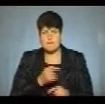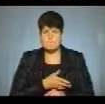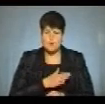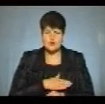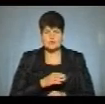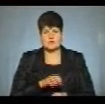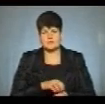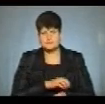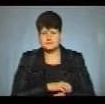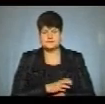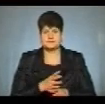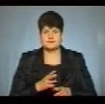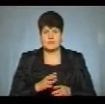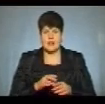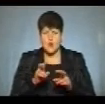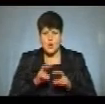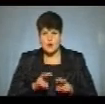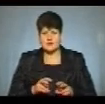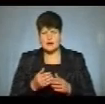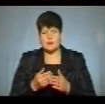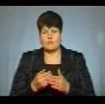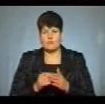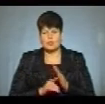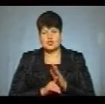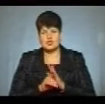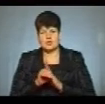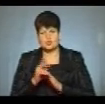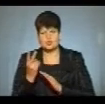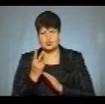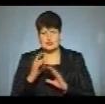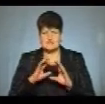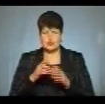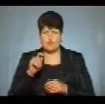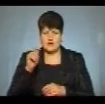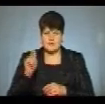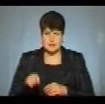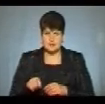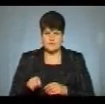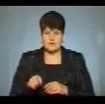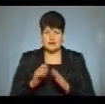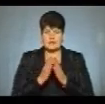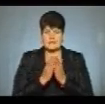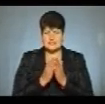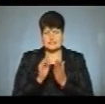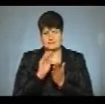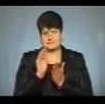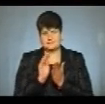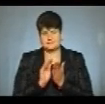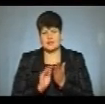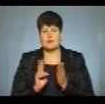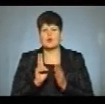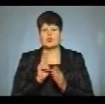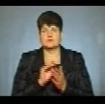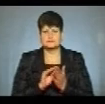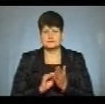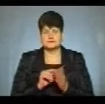польської та радянської розвідок напередодні та на початку Другої світової війни. На обкладинці книжки зображені постаті, про які йдеться у виданні,